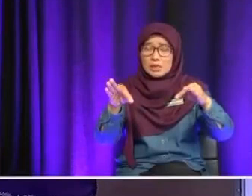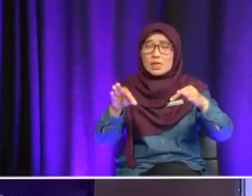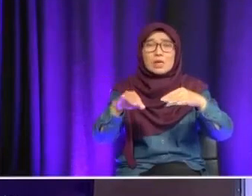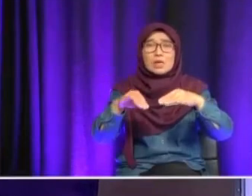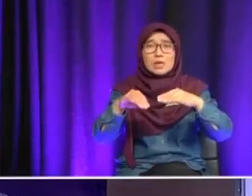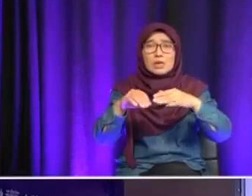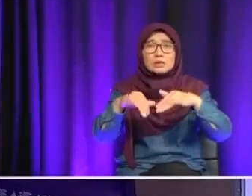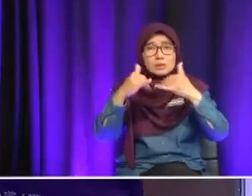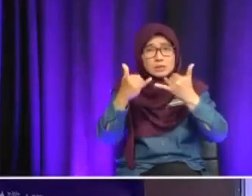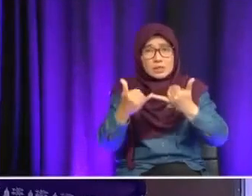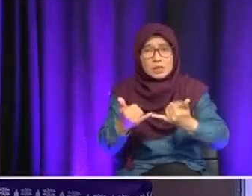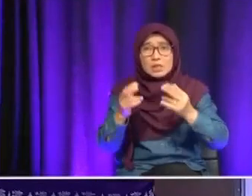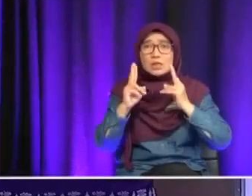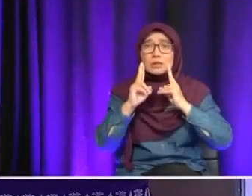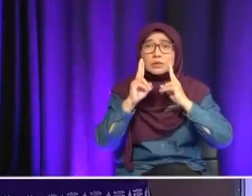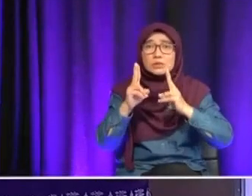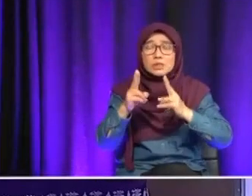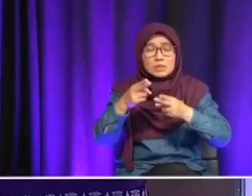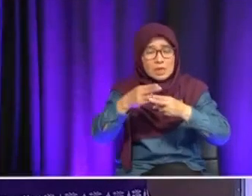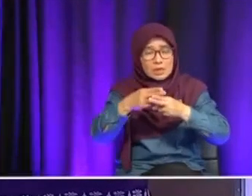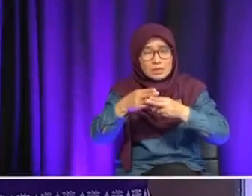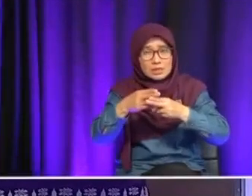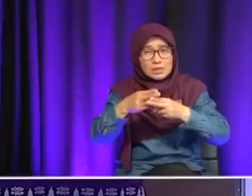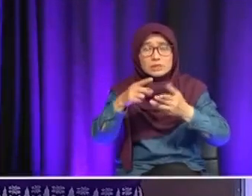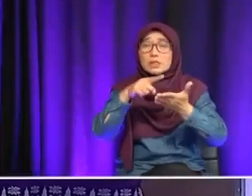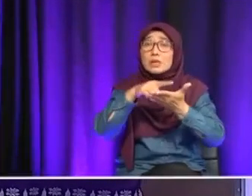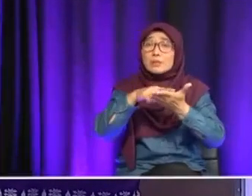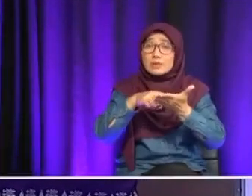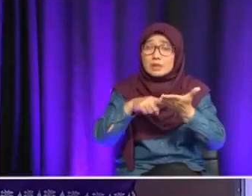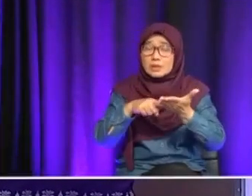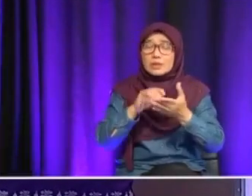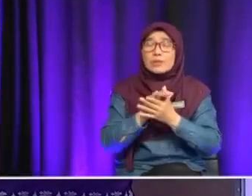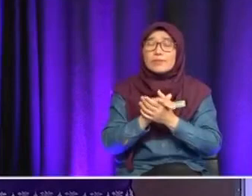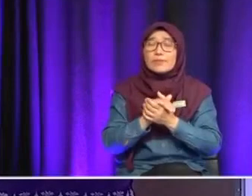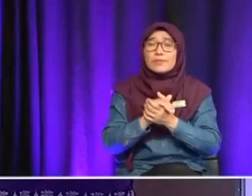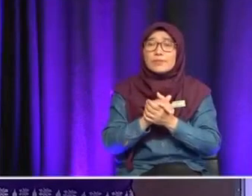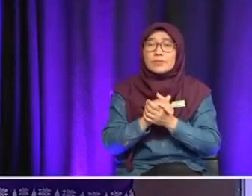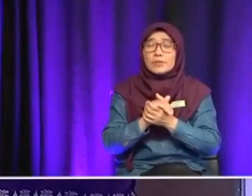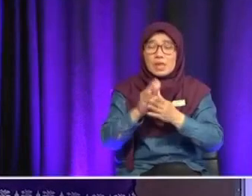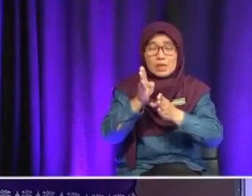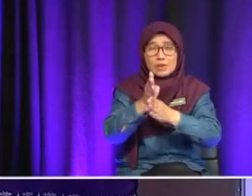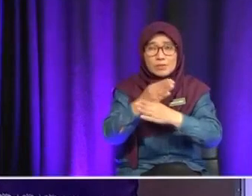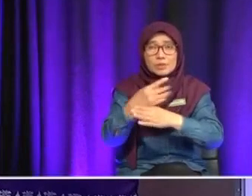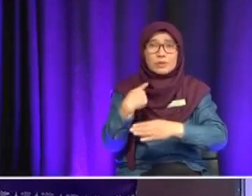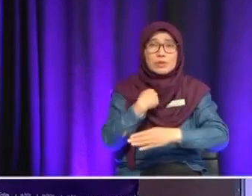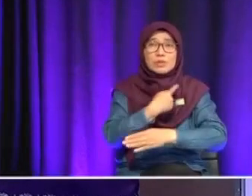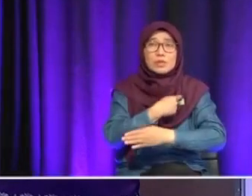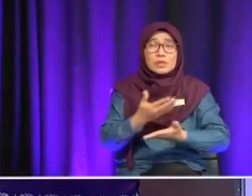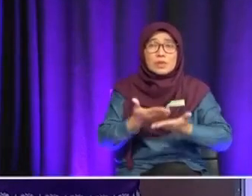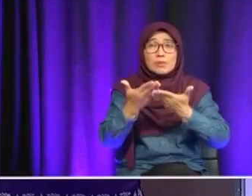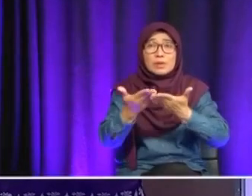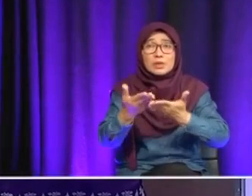ringkaskan supaya murid-murid boleh faham. Jadi apakah dia jaminan? Jaminan ni adalah dalam bentuk kita memberi